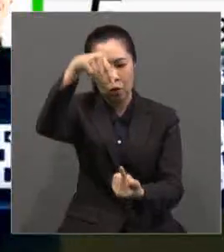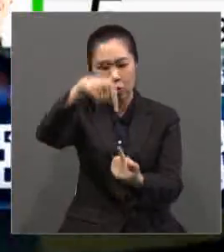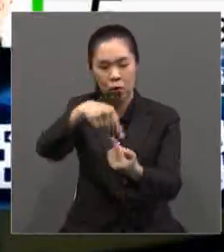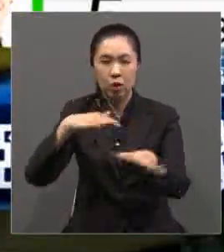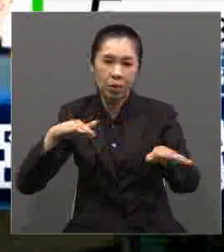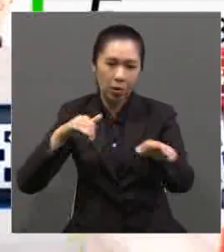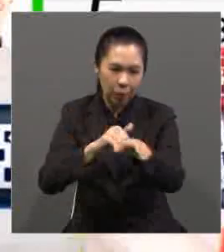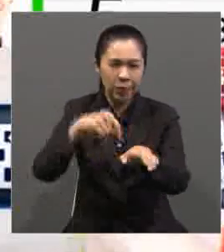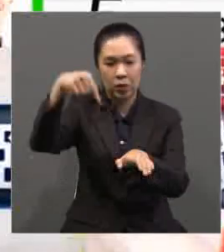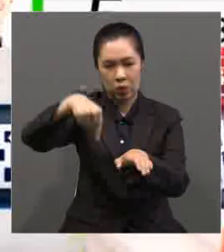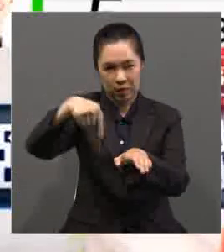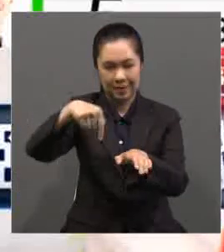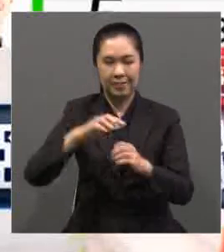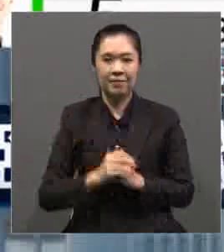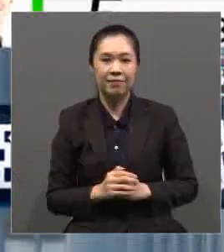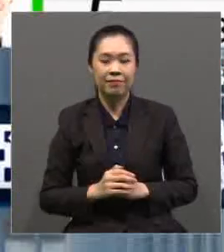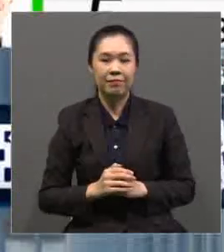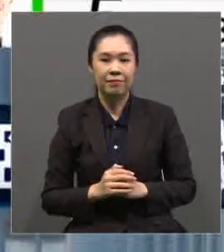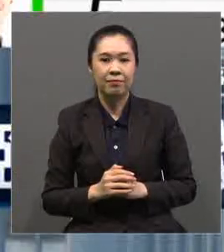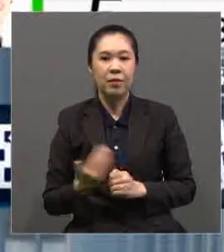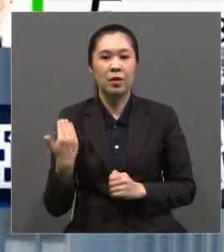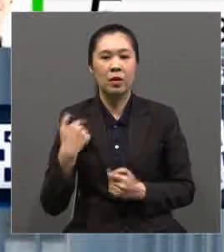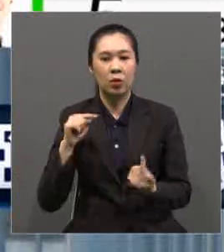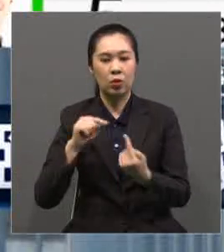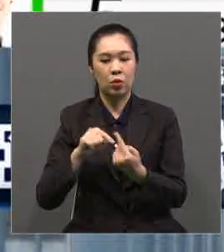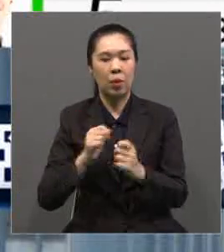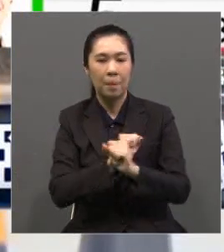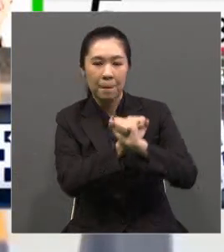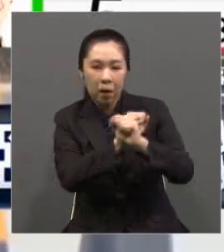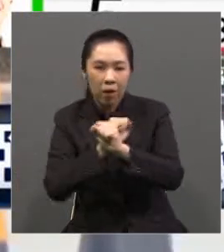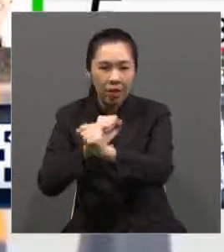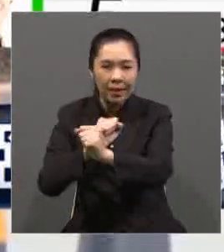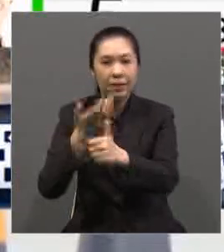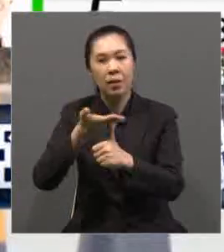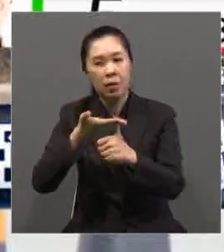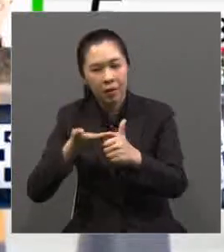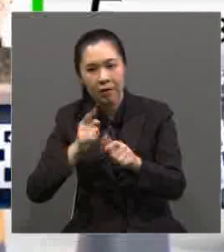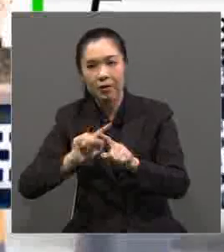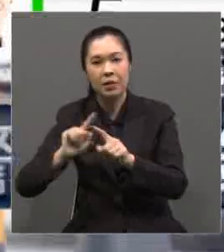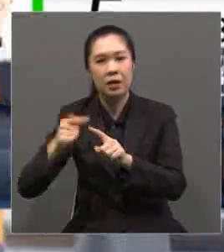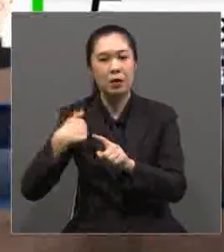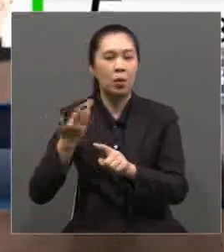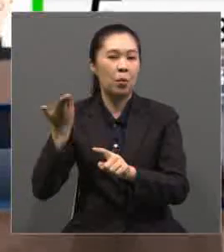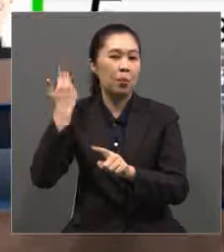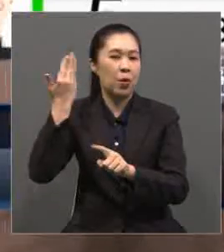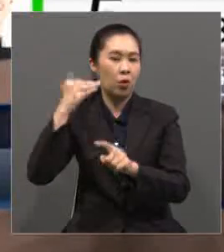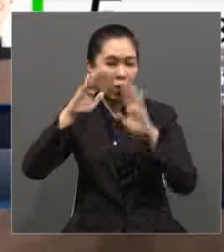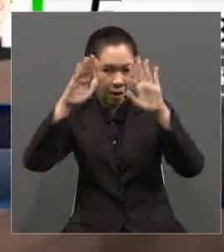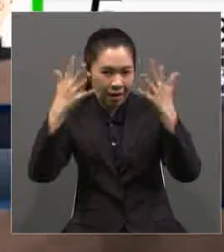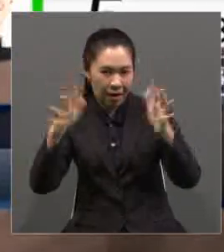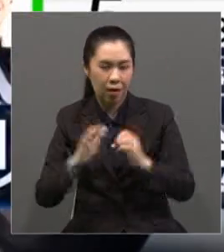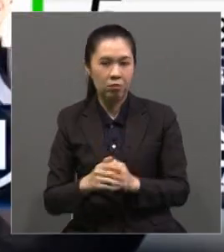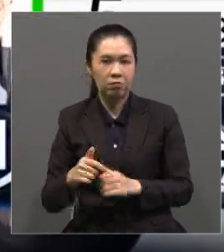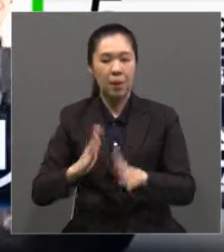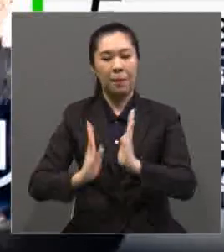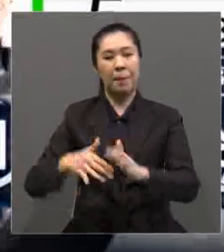ดตรวจที่ตรงนี้สำหรับด่านอาชญากรรมต้องตั้งก็เพื่อป้องกันเหตุเสี่ยงในพื้นที่หรือว่าพื้นที่ที่เกิดเหตุซ้ำซากประชาชนร้อง